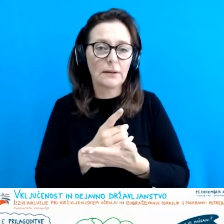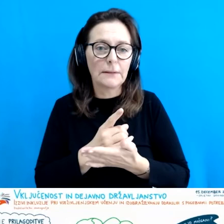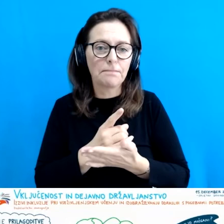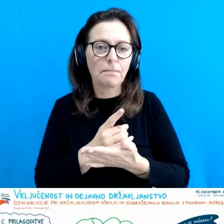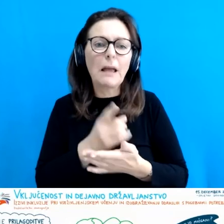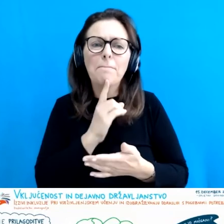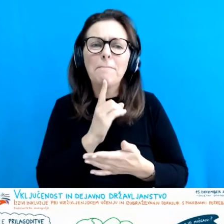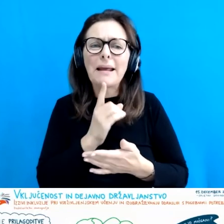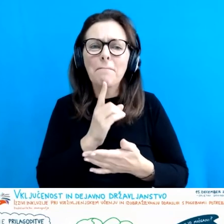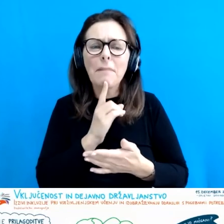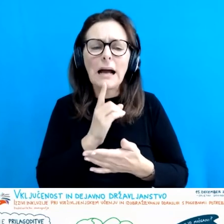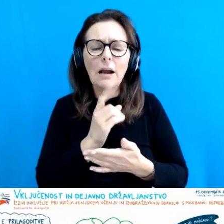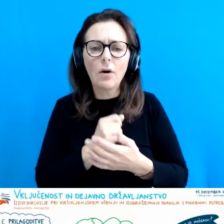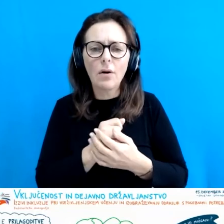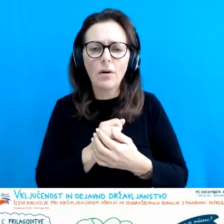premalo